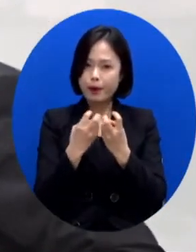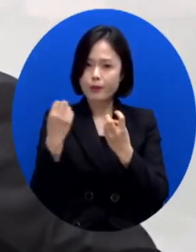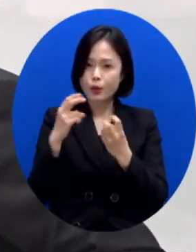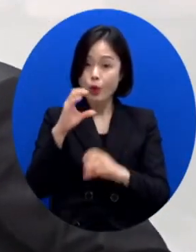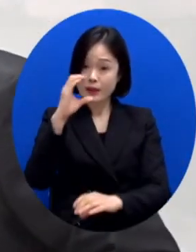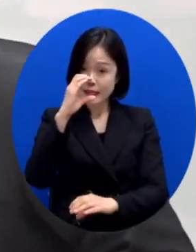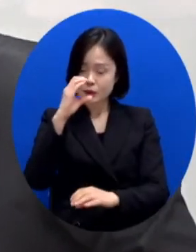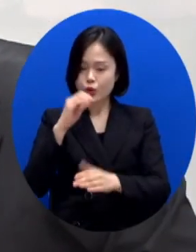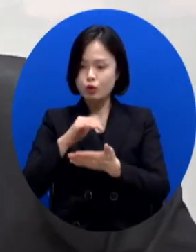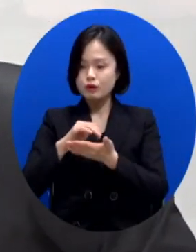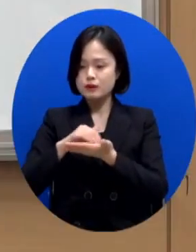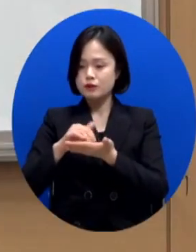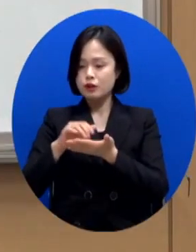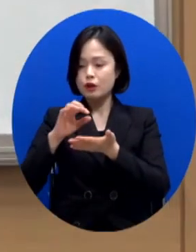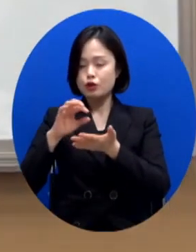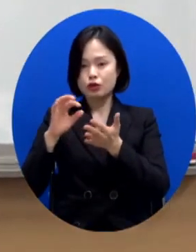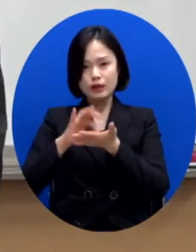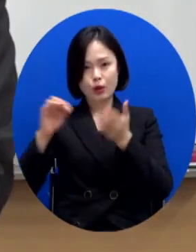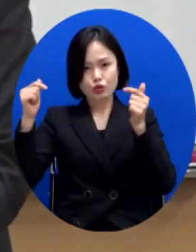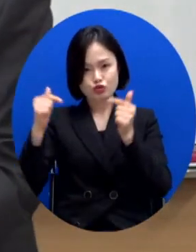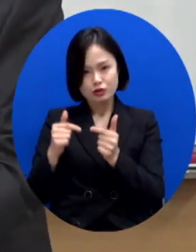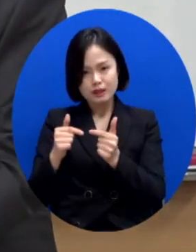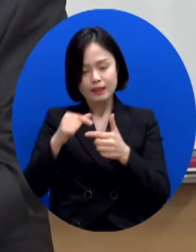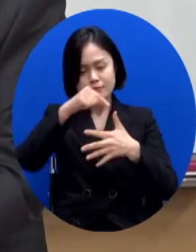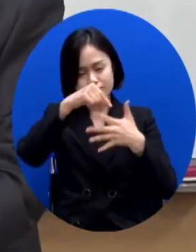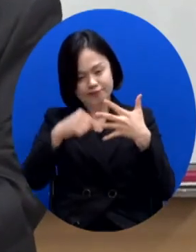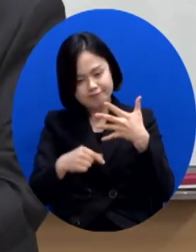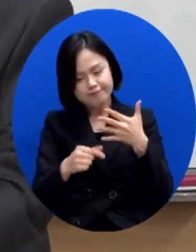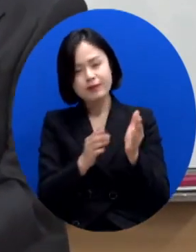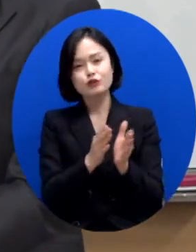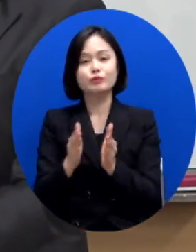구체적으로 적용할 수 있는 다양한 커리큘럼을 포함했습니다